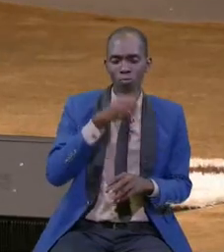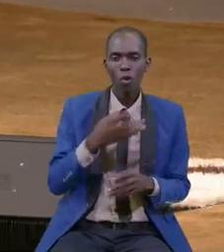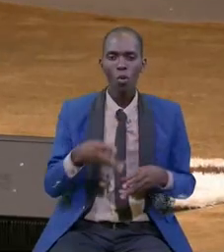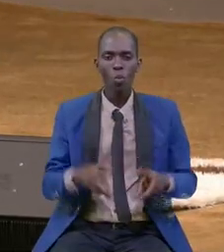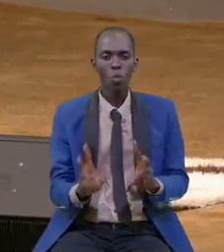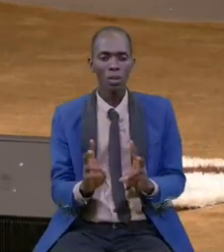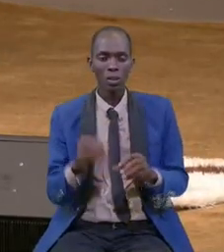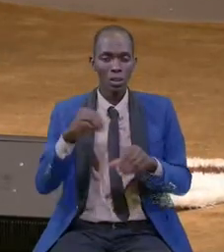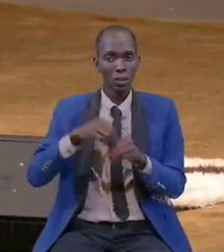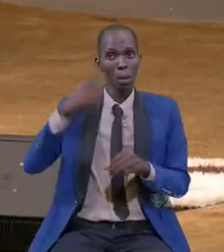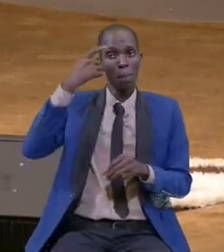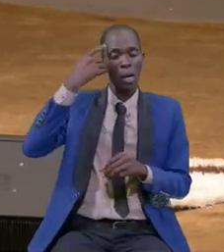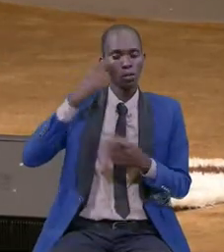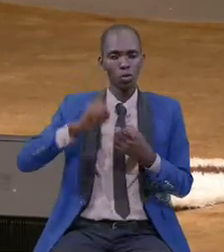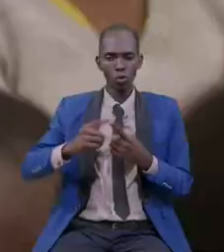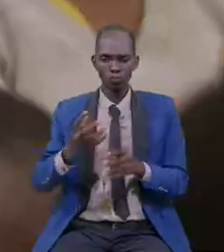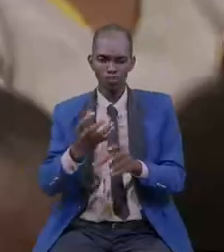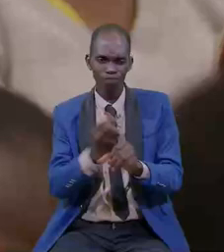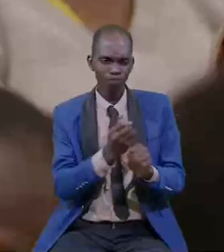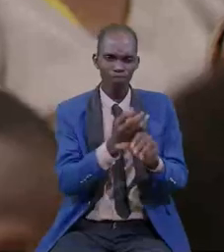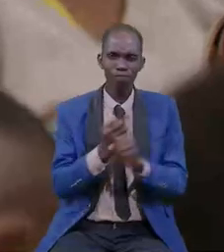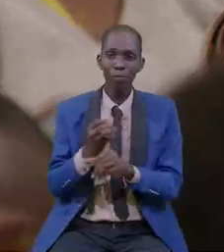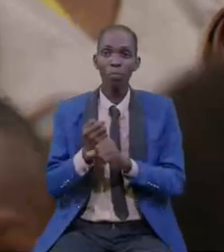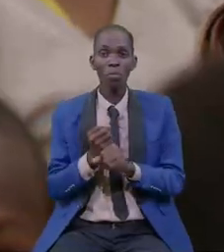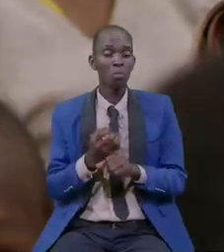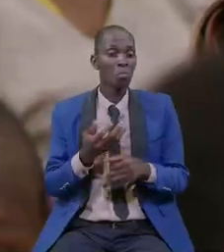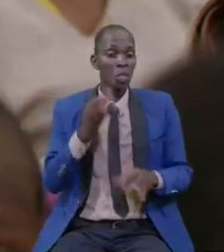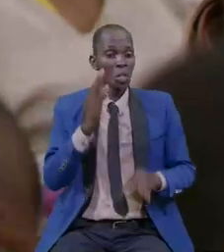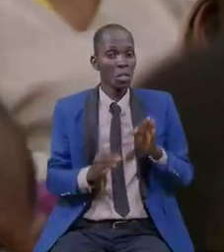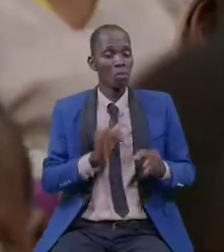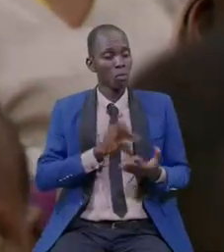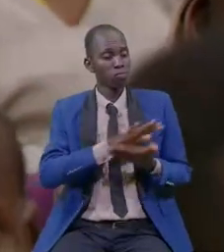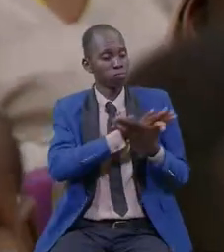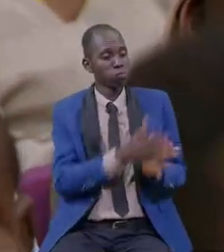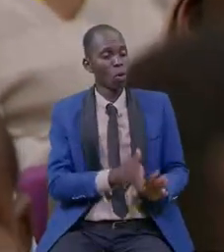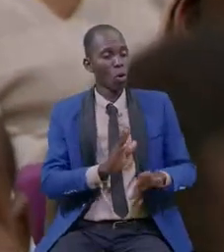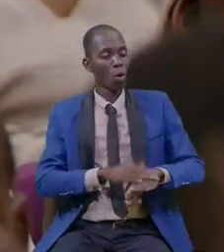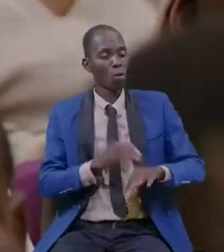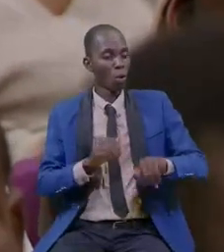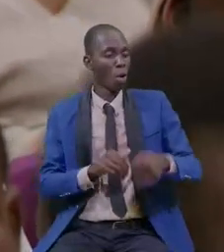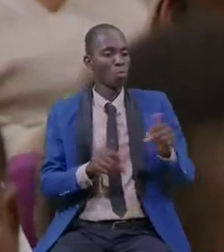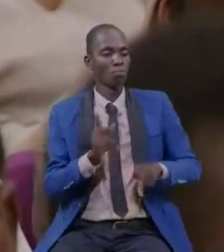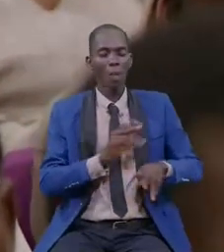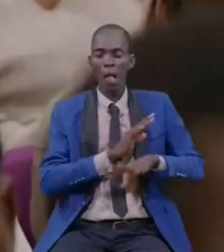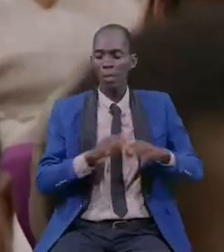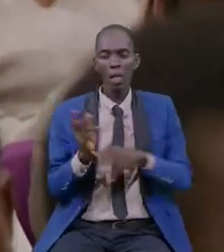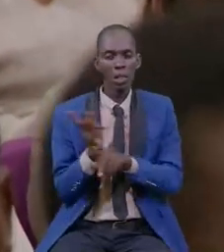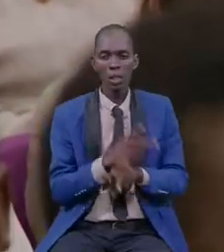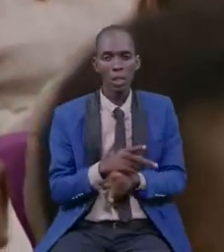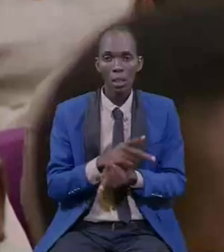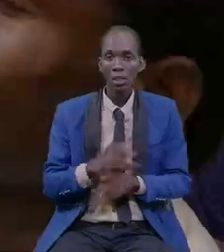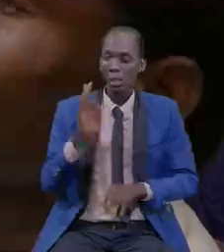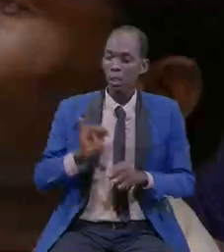désire il possède cela il peut piétiner les autres il peut pousser les gens par terre il peut